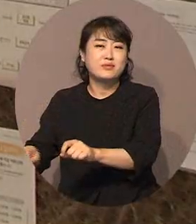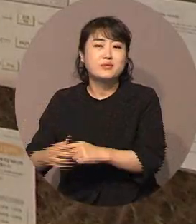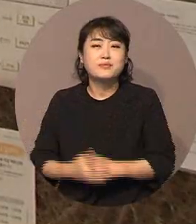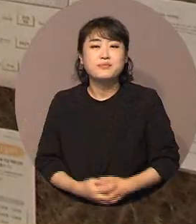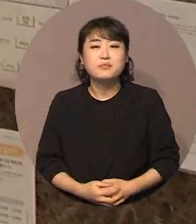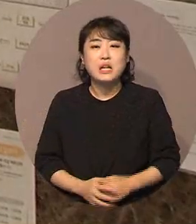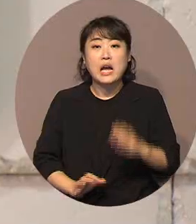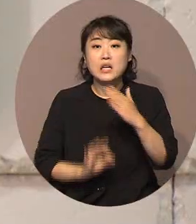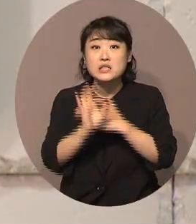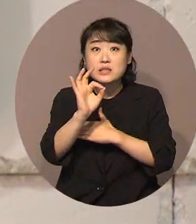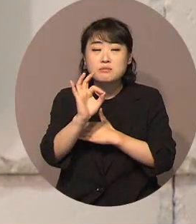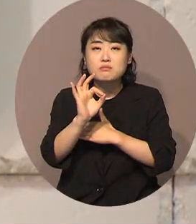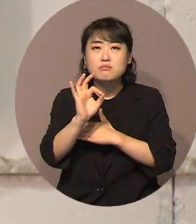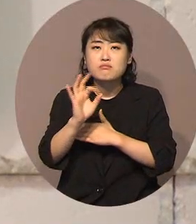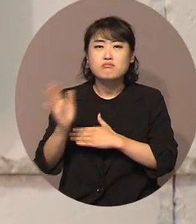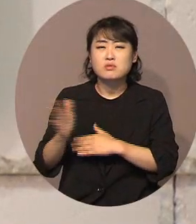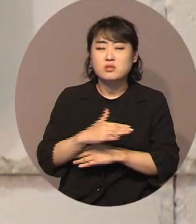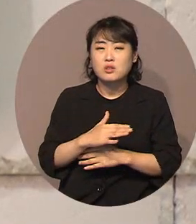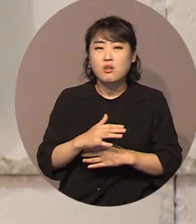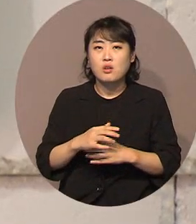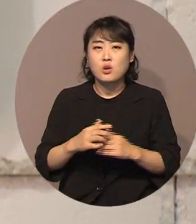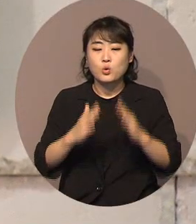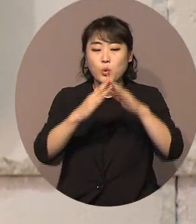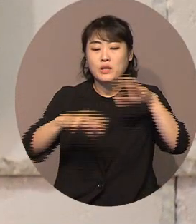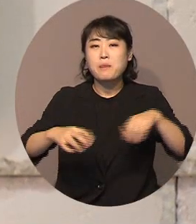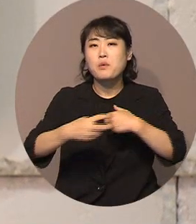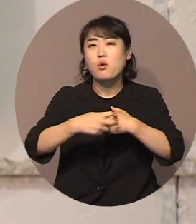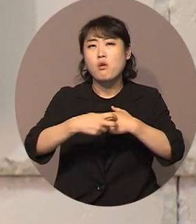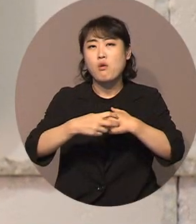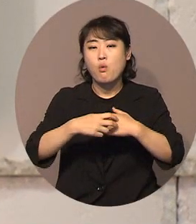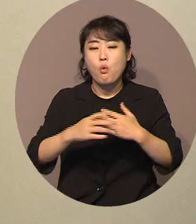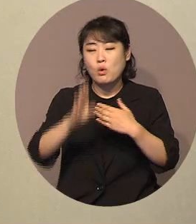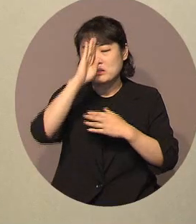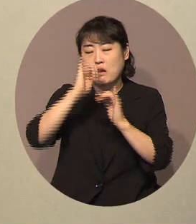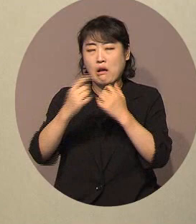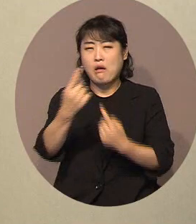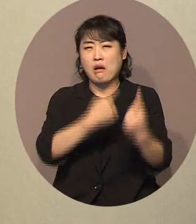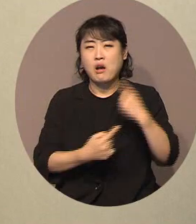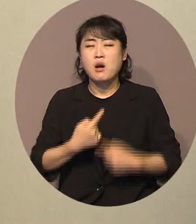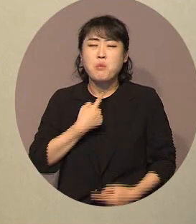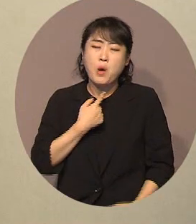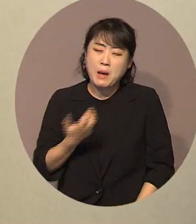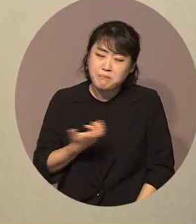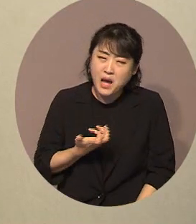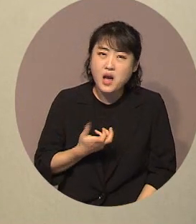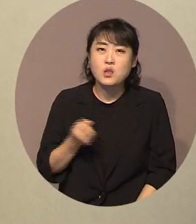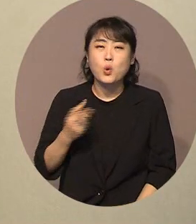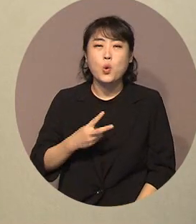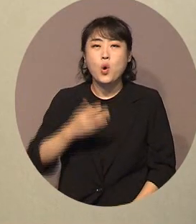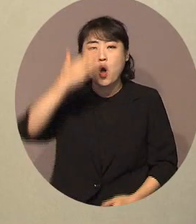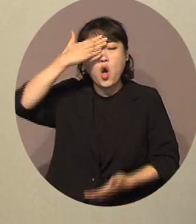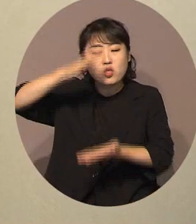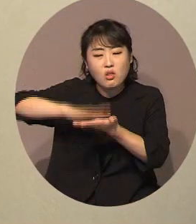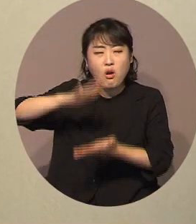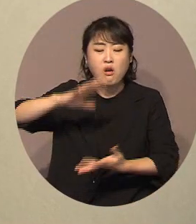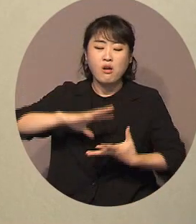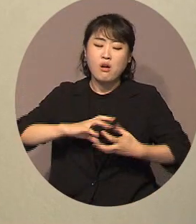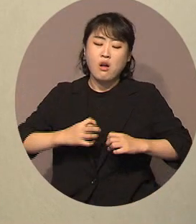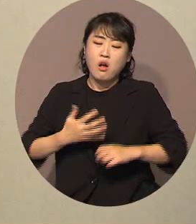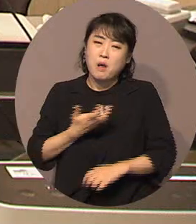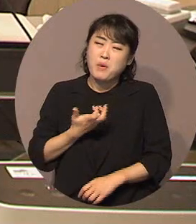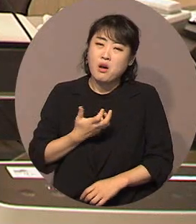아침부터 동네 병원에는 환자들의 발길이 이어집니다. 대부분 목이 아프거나 발열, 근육통